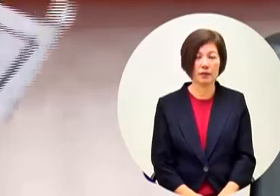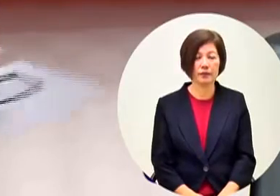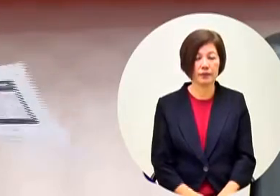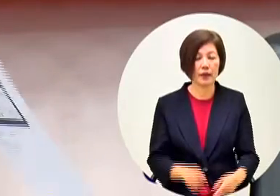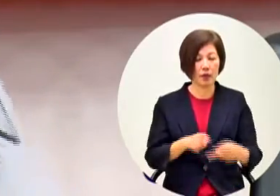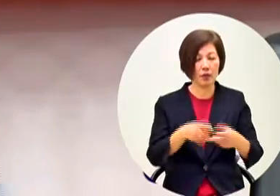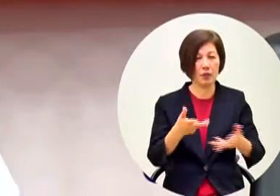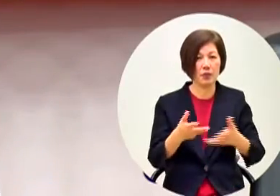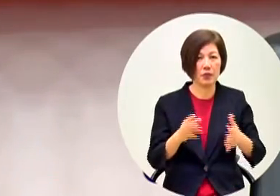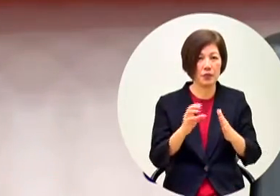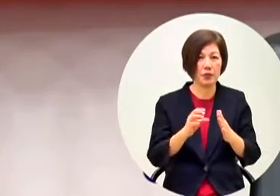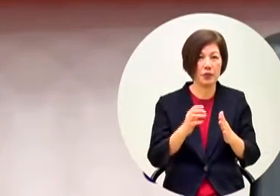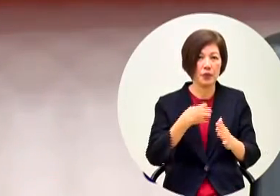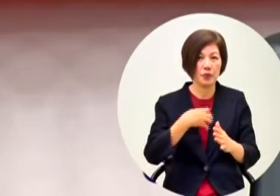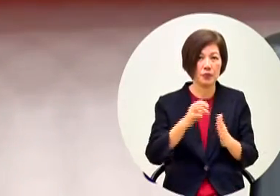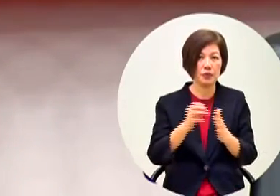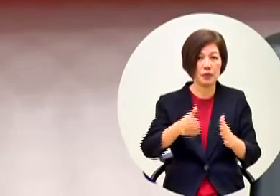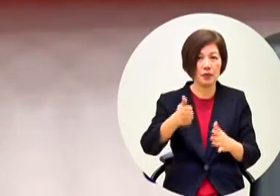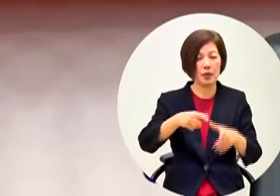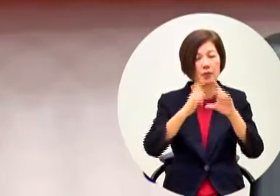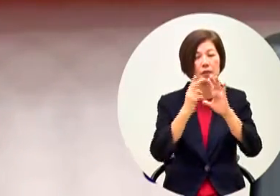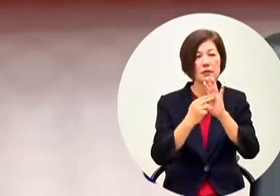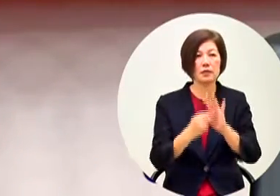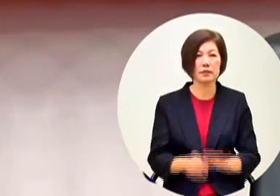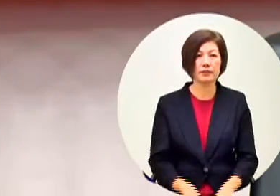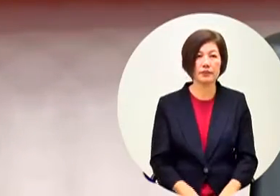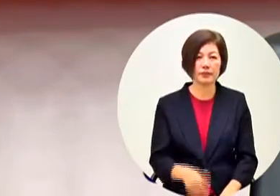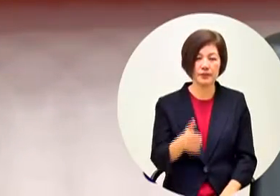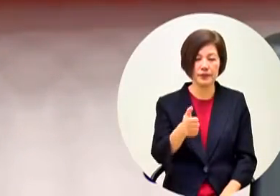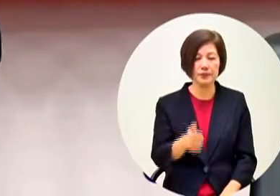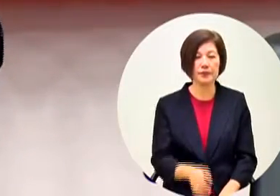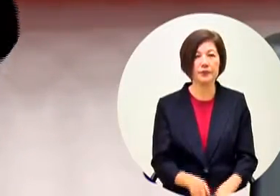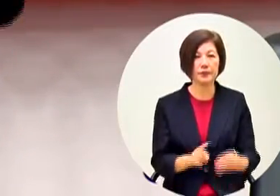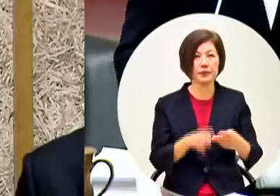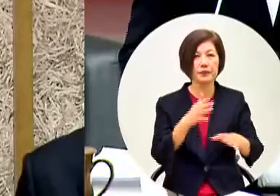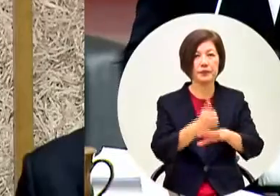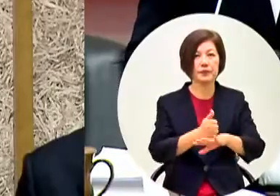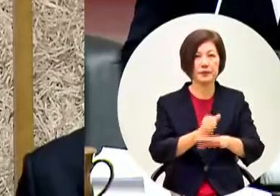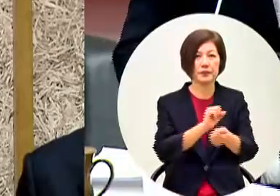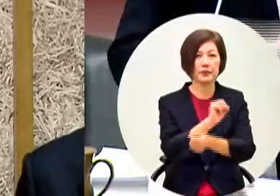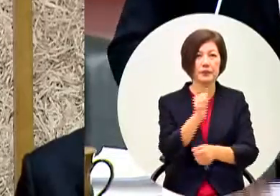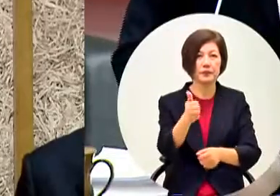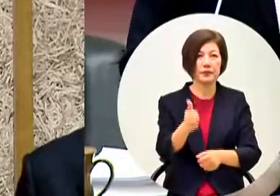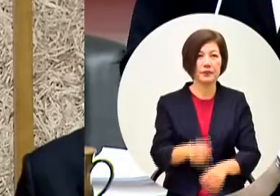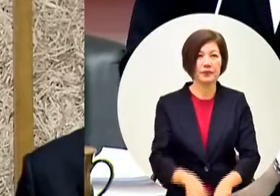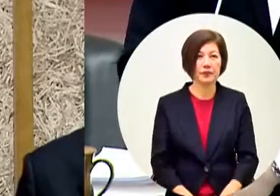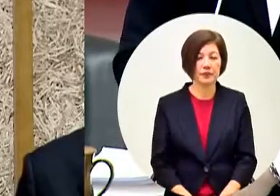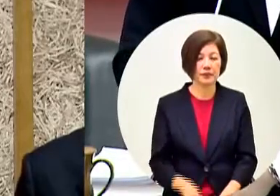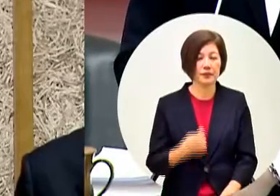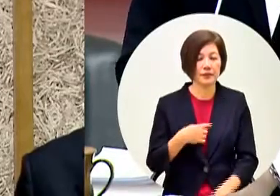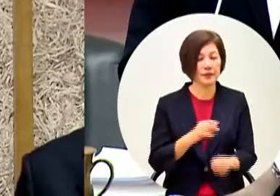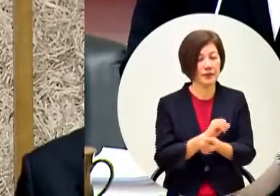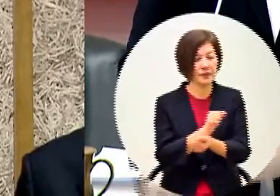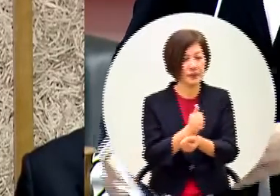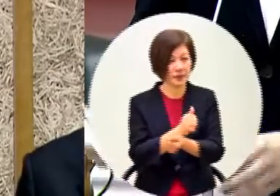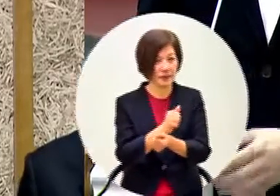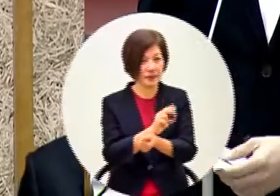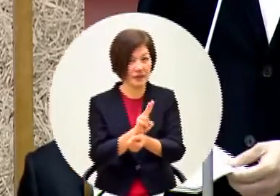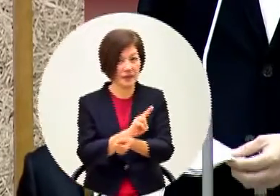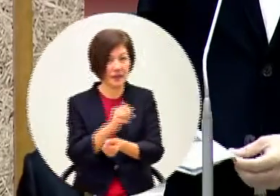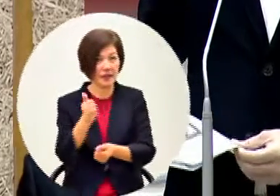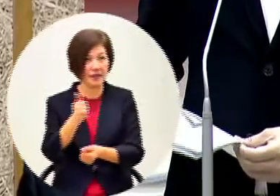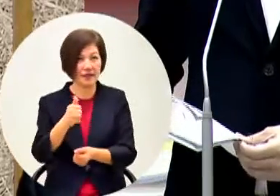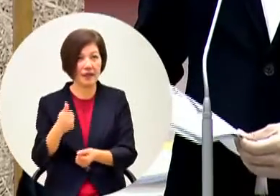局吴局长答复。 好，谢谢主席啊，谢谢林议员啊。我想林议员，我们以前也同